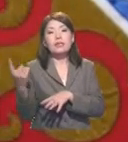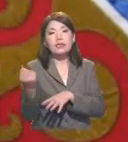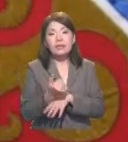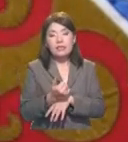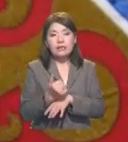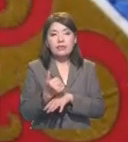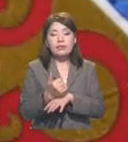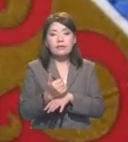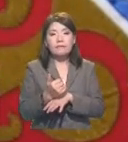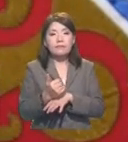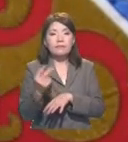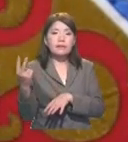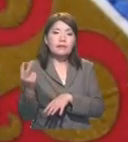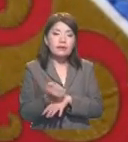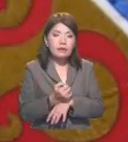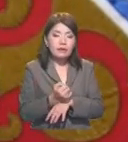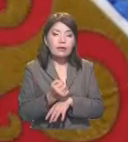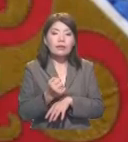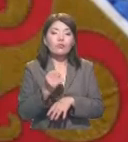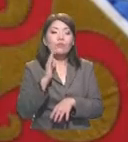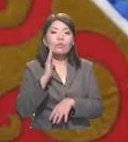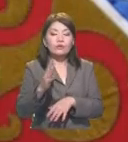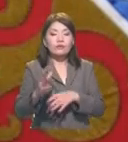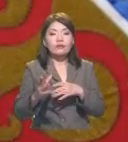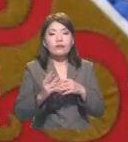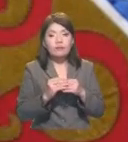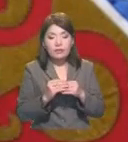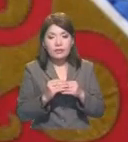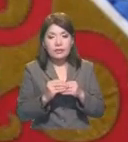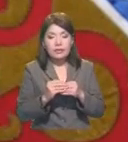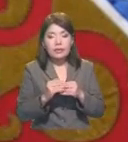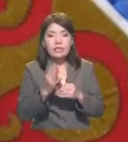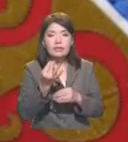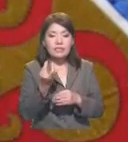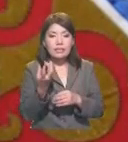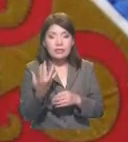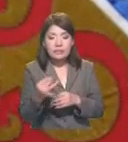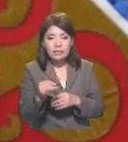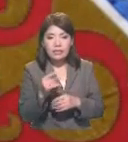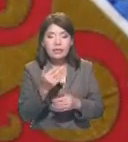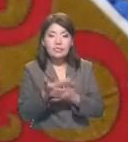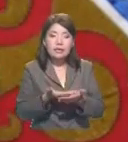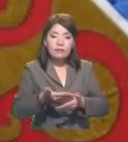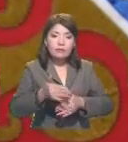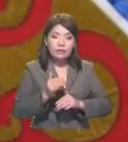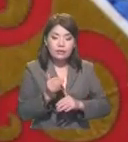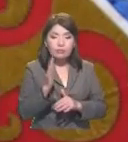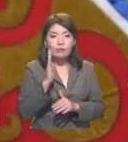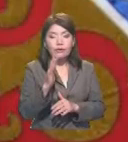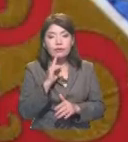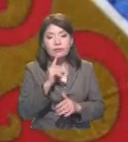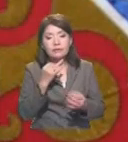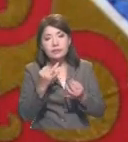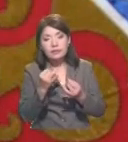недель будет совместная стратегические консультации между